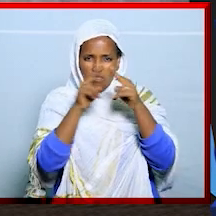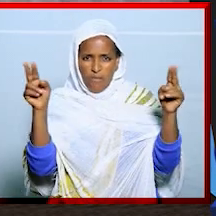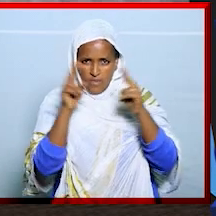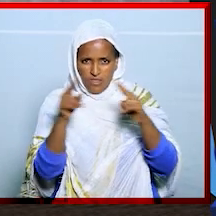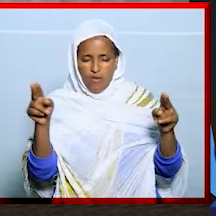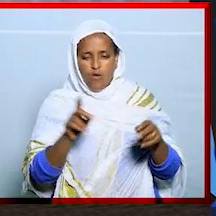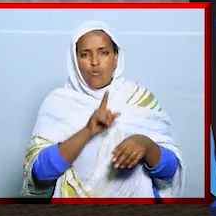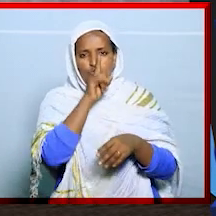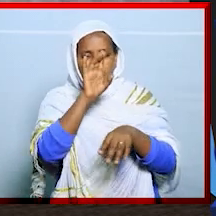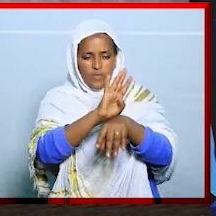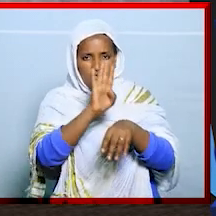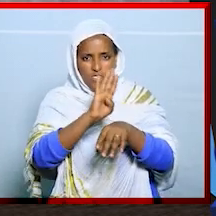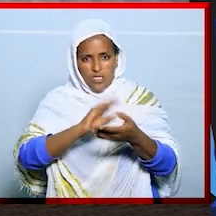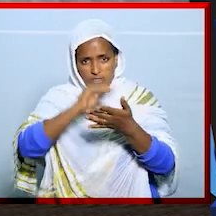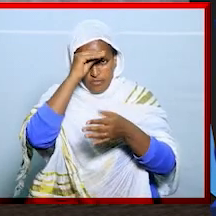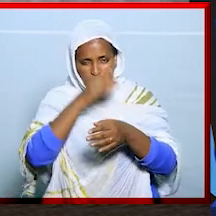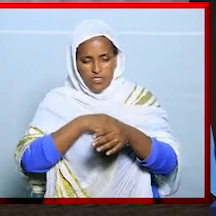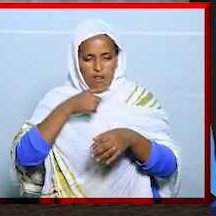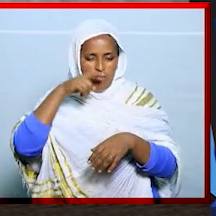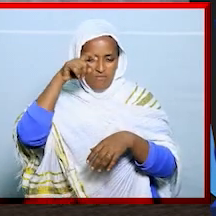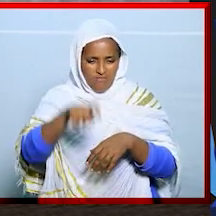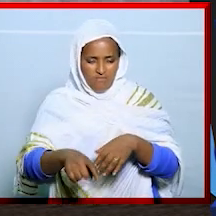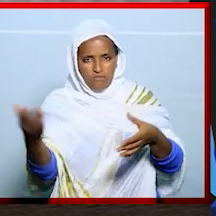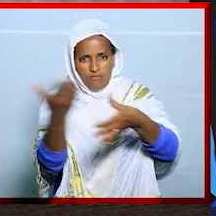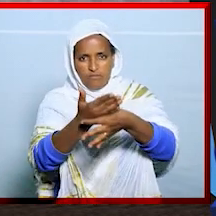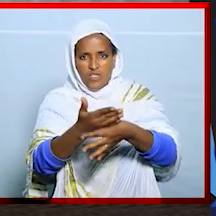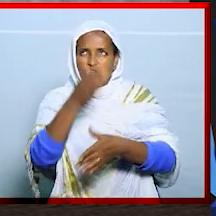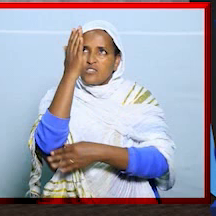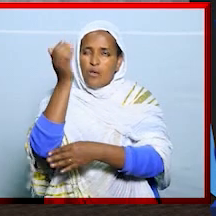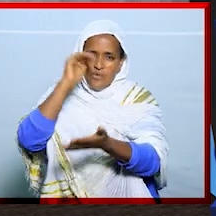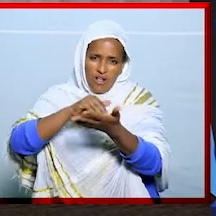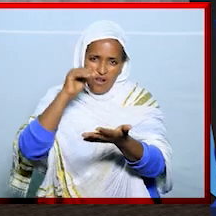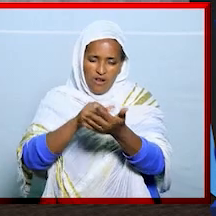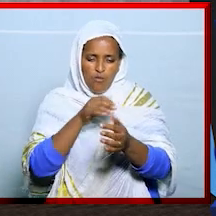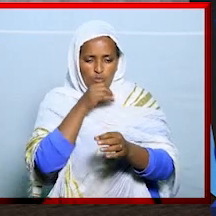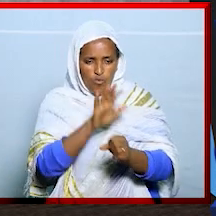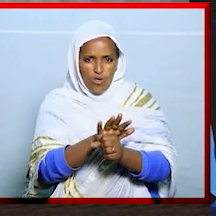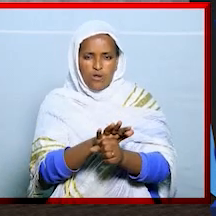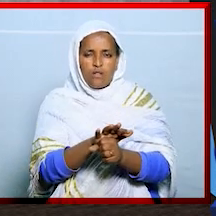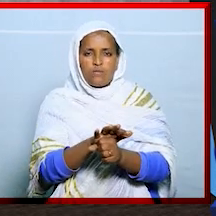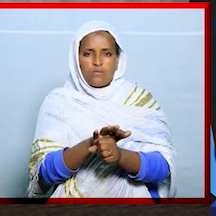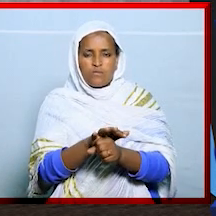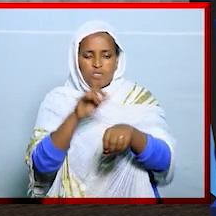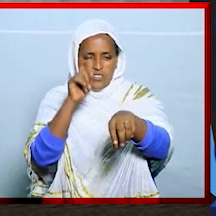ነው። ይሄ በጣም በእውነቱ በቤተክርስቲያን ትምህርት የተወገዘ ነው። እግዚአብሔርም ደግሞ ደገማግሞ በብሉይ